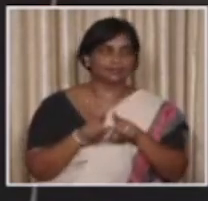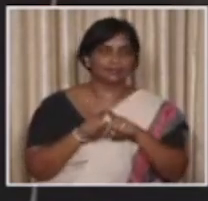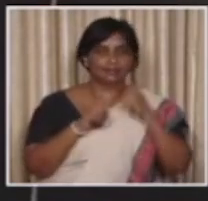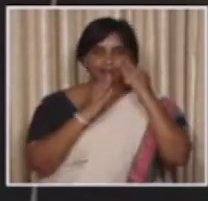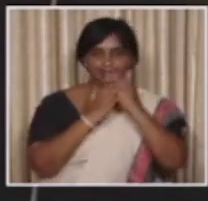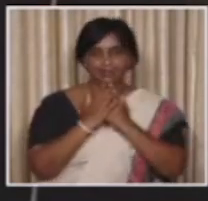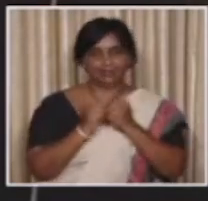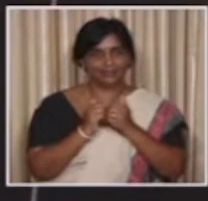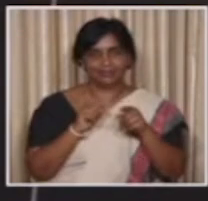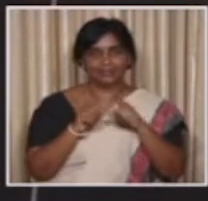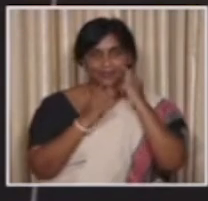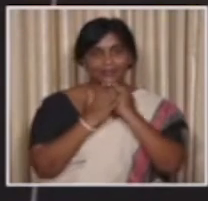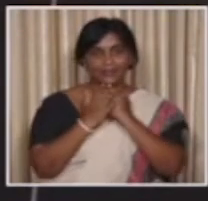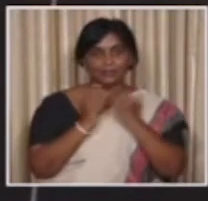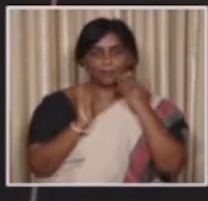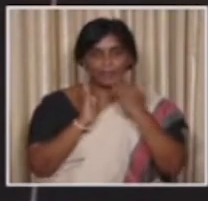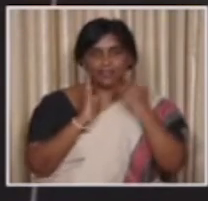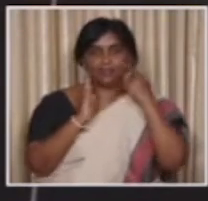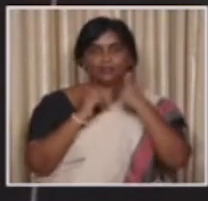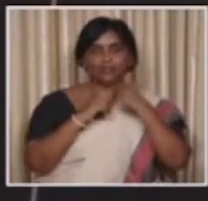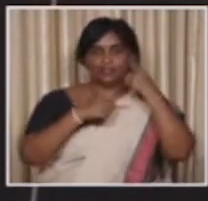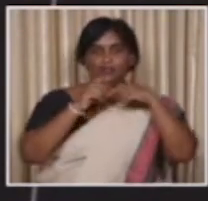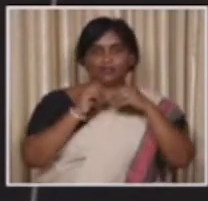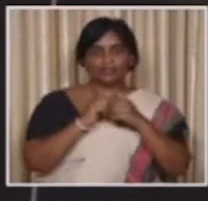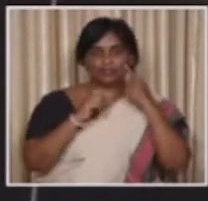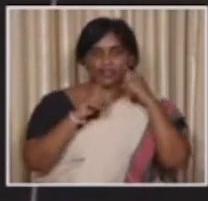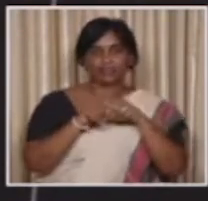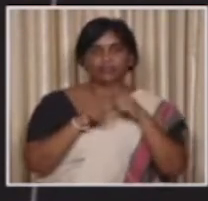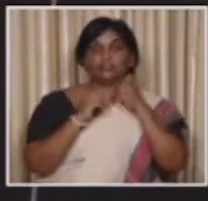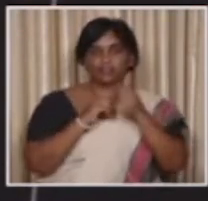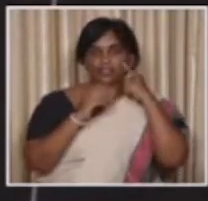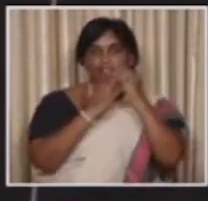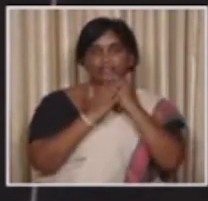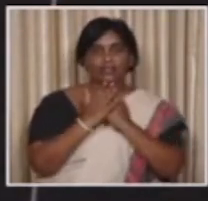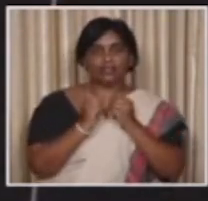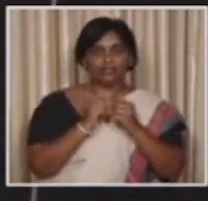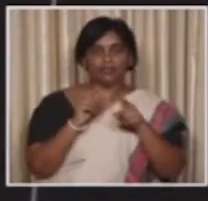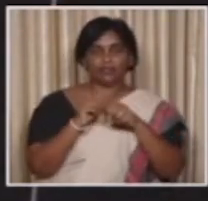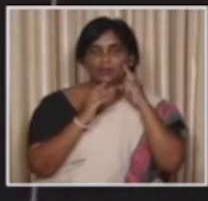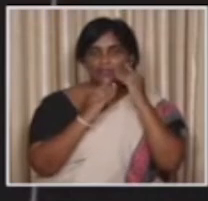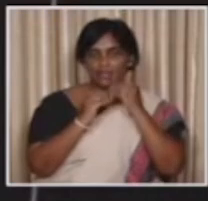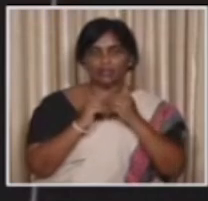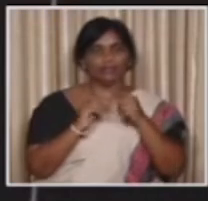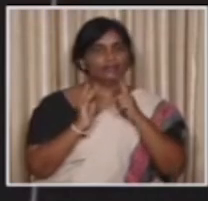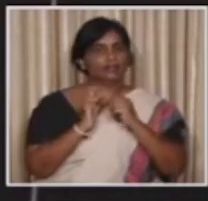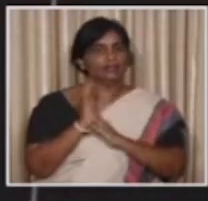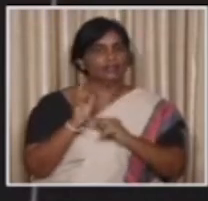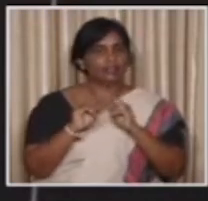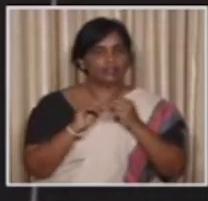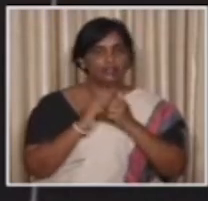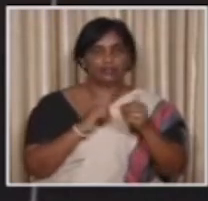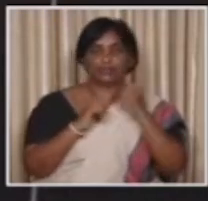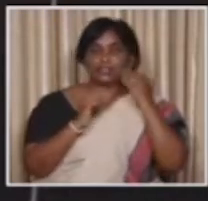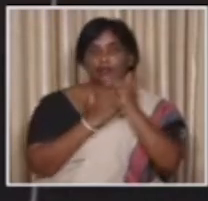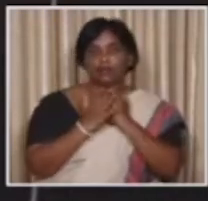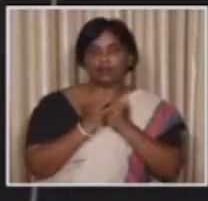මේකේ අපිට කරන දේවල් මෙච්චර කැප කරලා බදු ගහලා මොකටද කියලා. හැබැයි මේ අය ඒක හංගලා එතුමා මේ ජාත්‍යන්තර මූල්‍ය අරමුදලට යාමත්